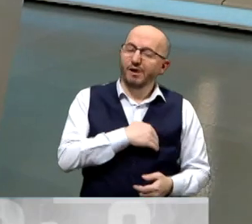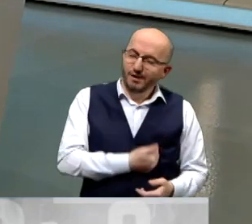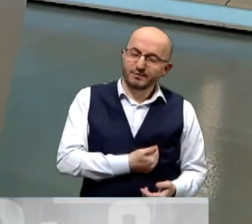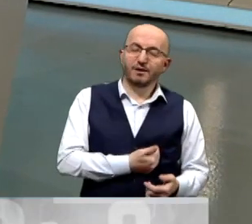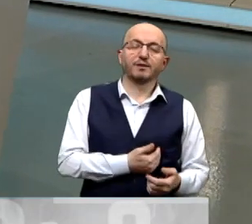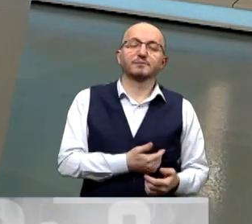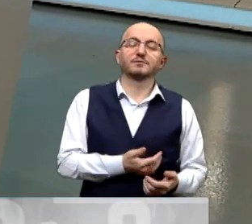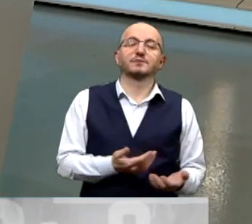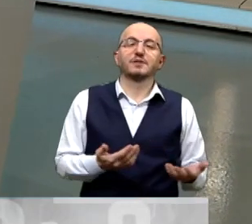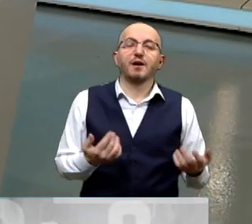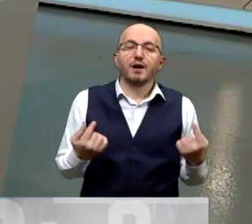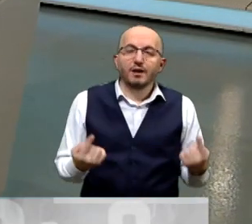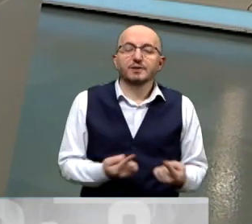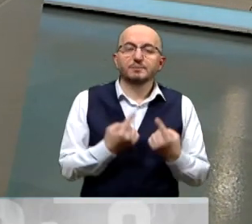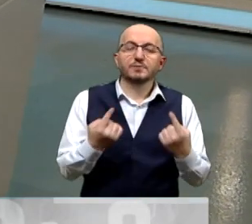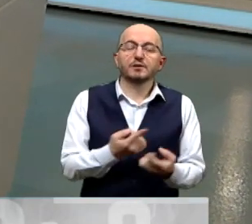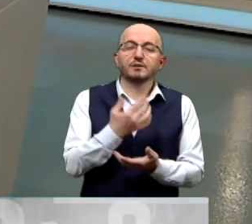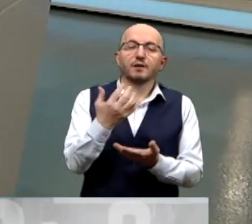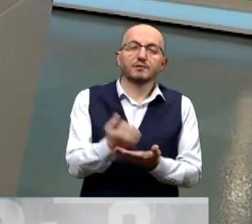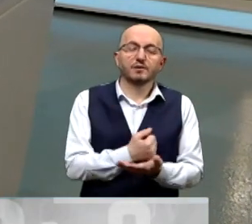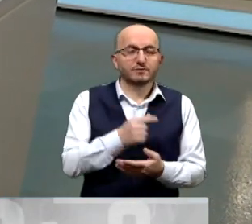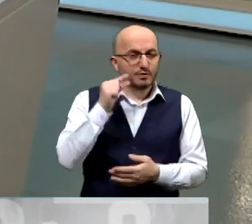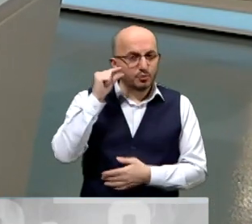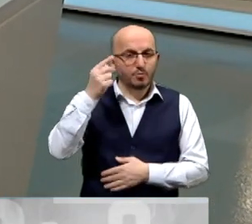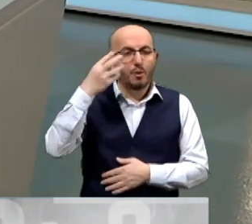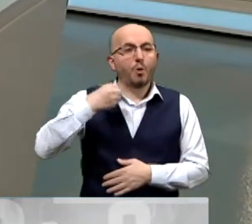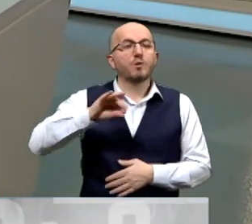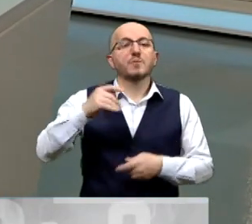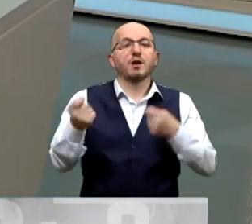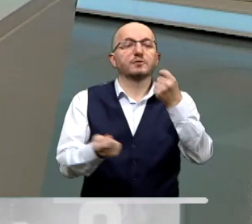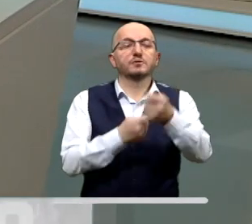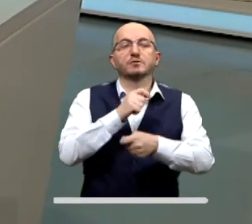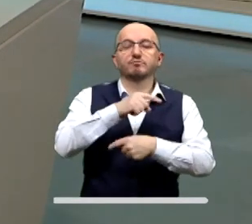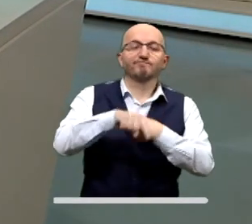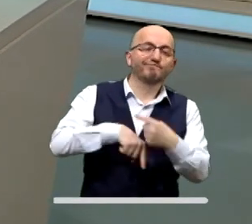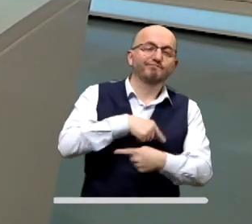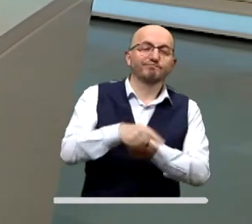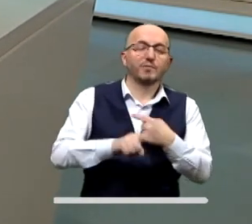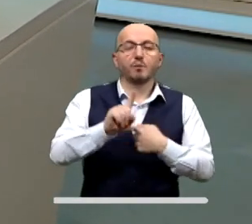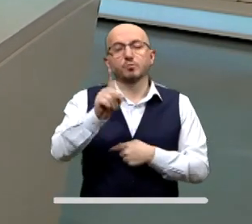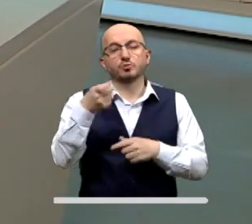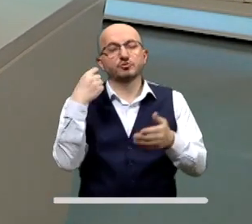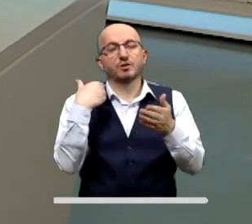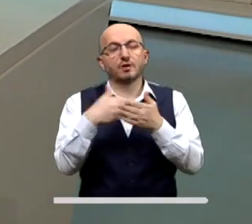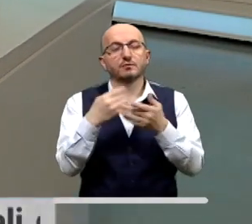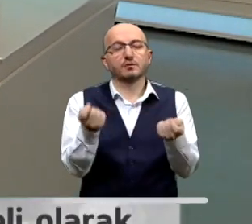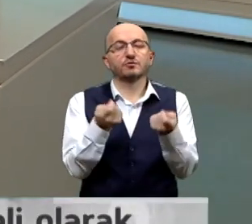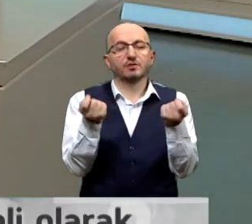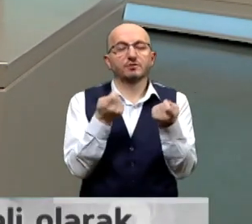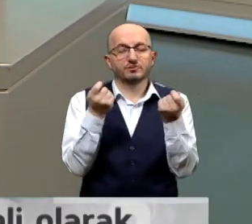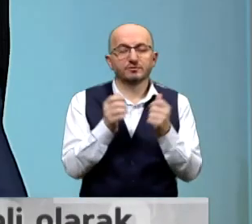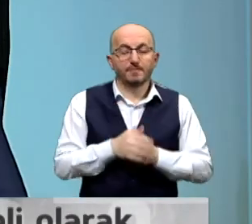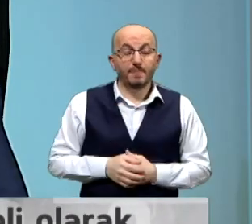herhangi bir Efendim kazancında şüphe olmayan bir iş bunun arasın buluncaya kadar da çalışıyor zaten